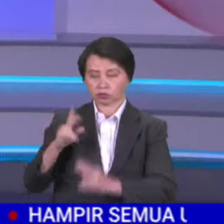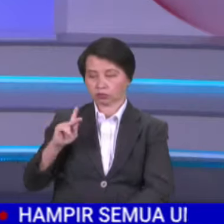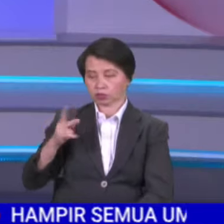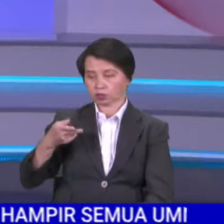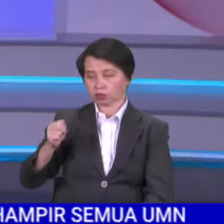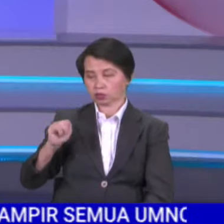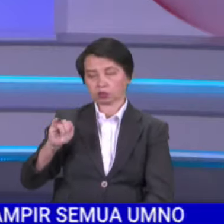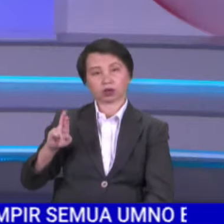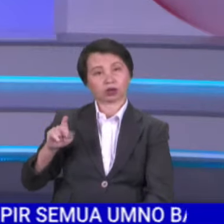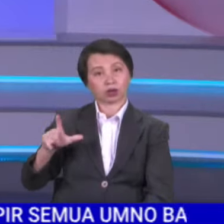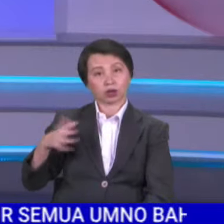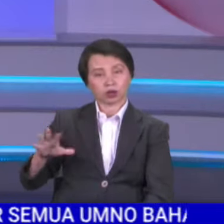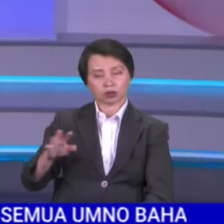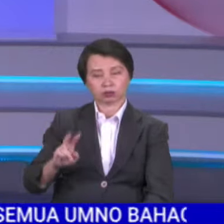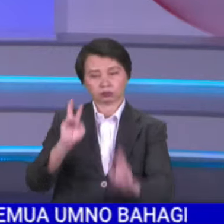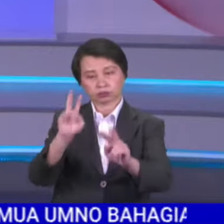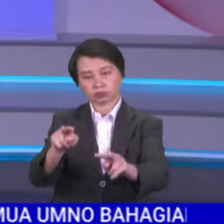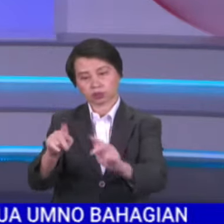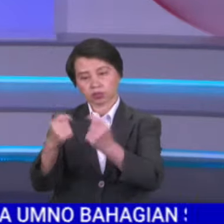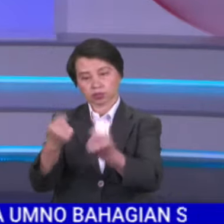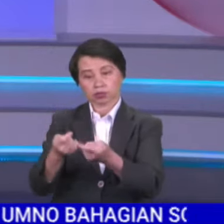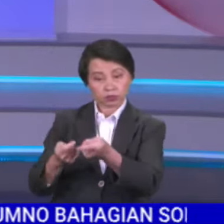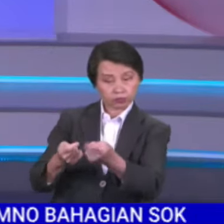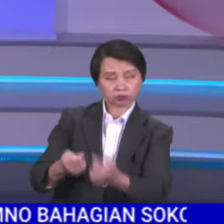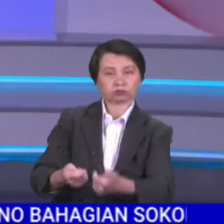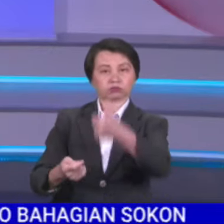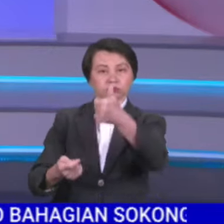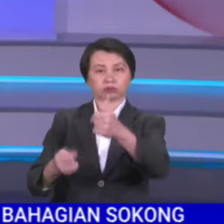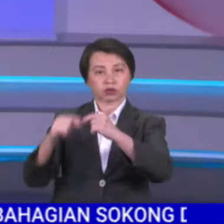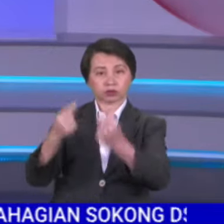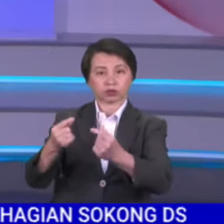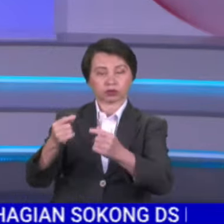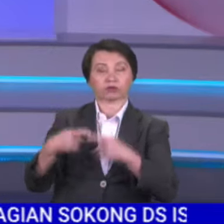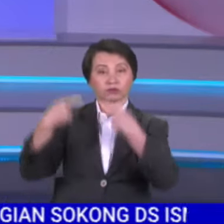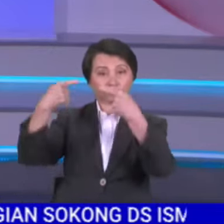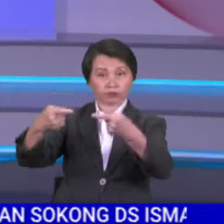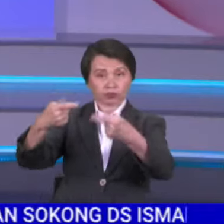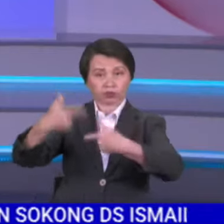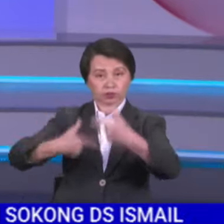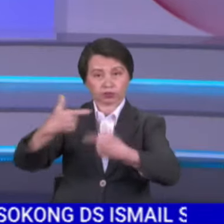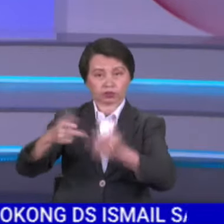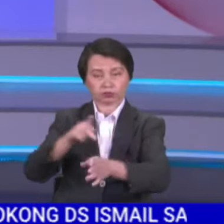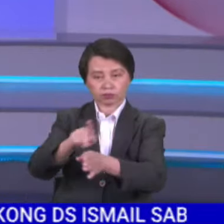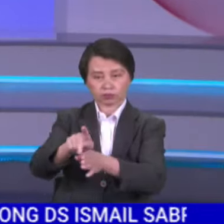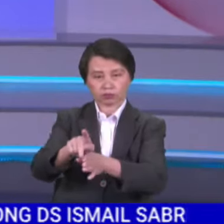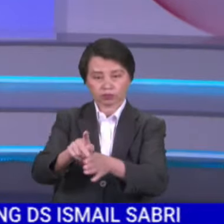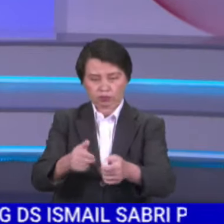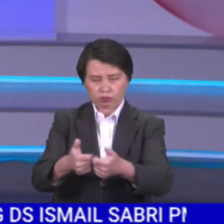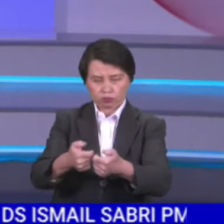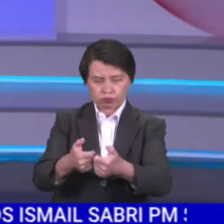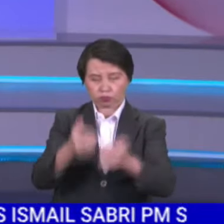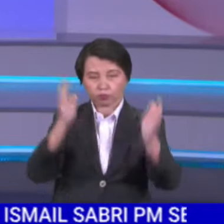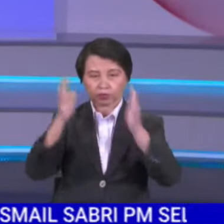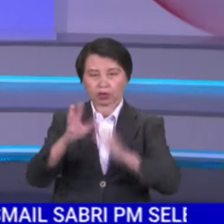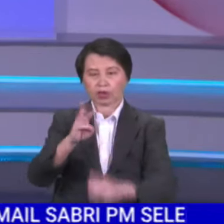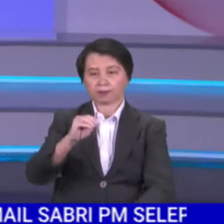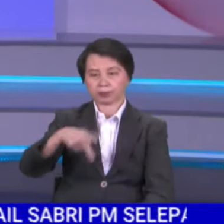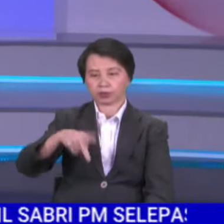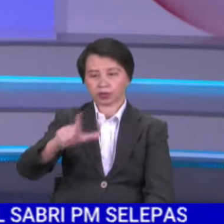Muhammad Sharif selepas menyaksikan pasukannya menjuarai Grand Final Liga Professional Mobile Legends Malaysia